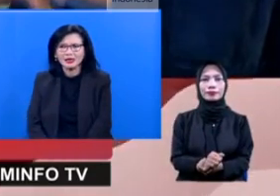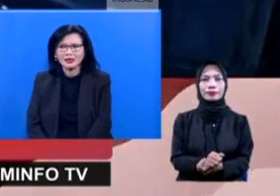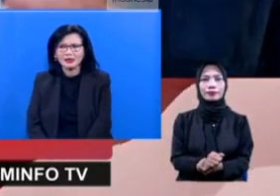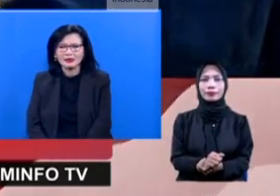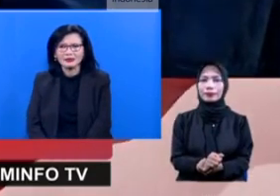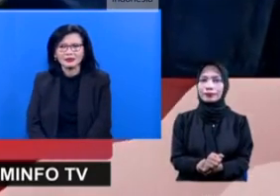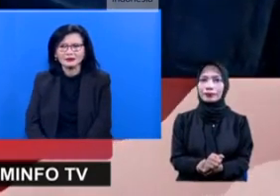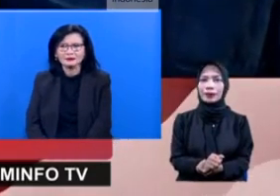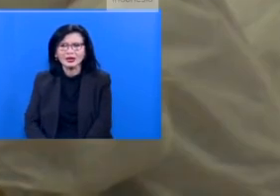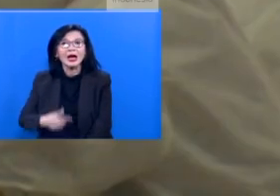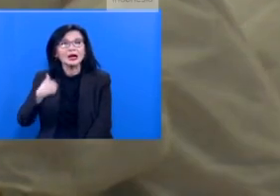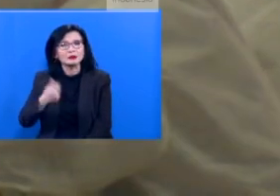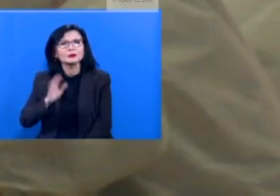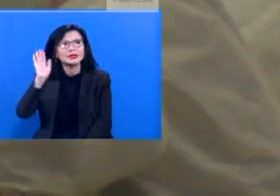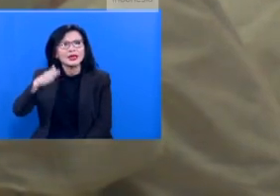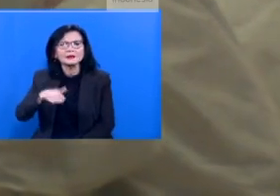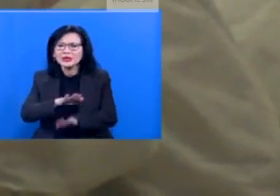kan bisa kembali lagi normal.